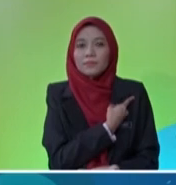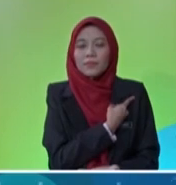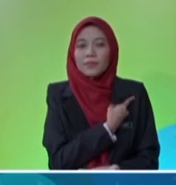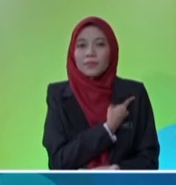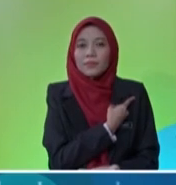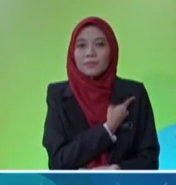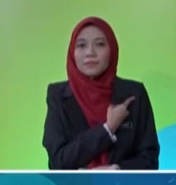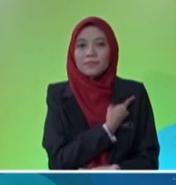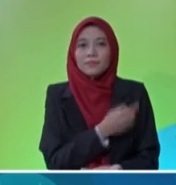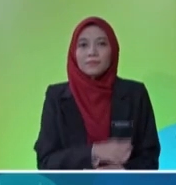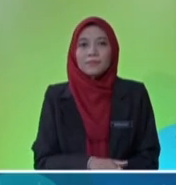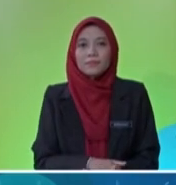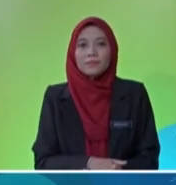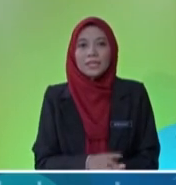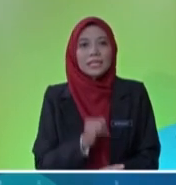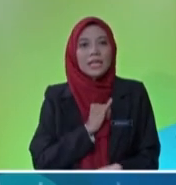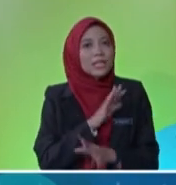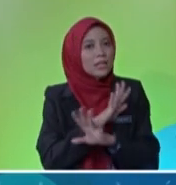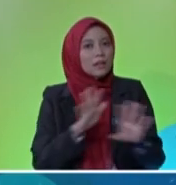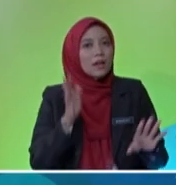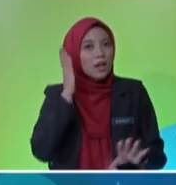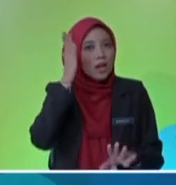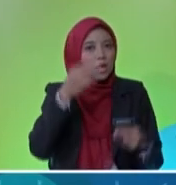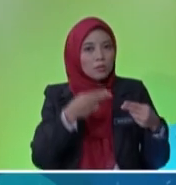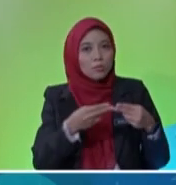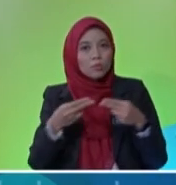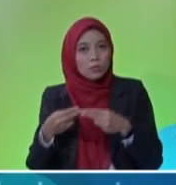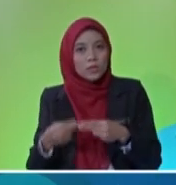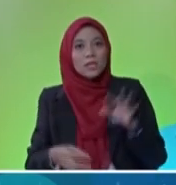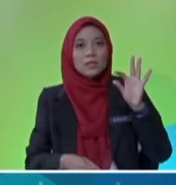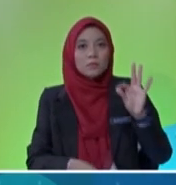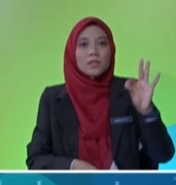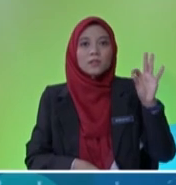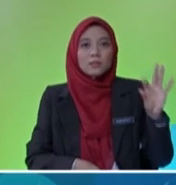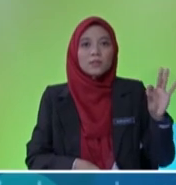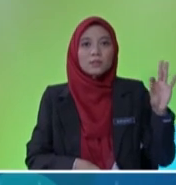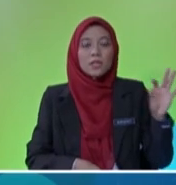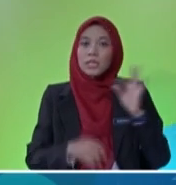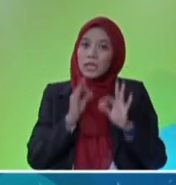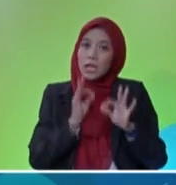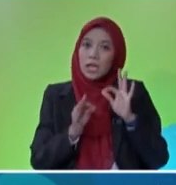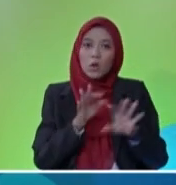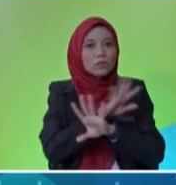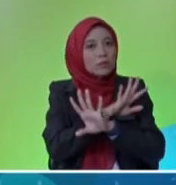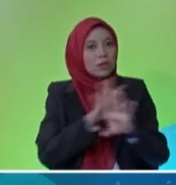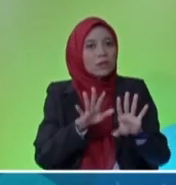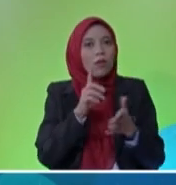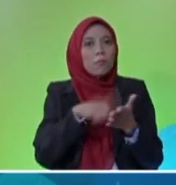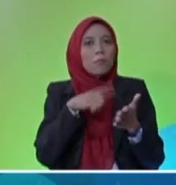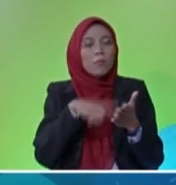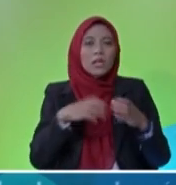Hai aku percaya tidak akan menghubungi 999 jika jadi kecewa